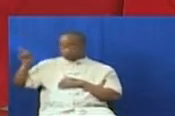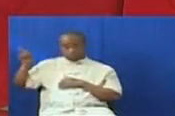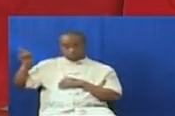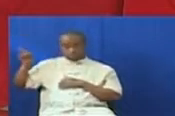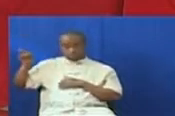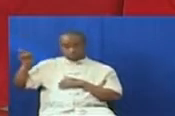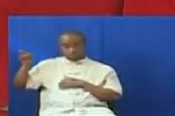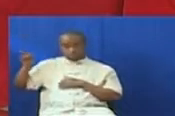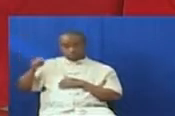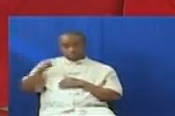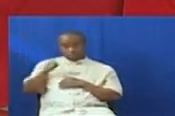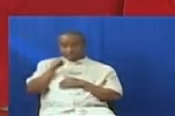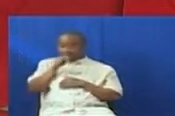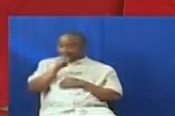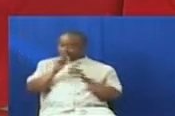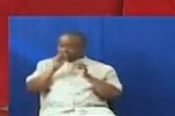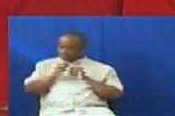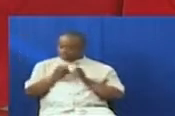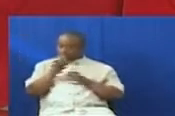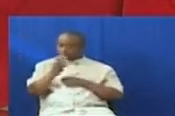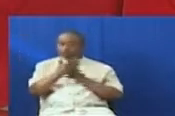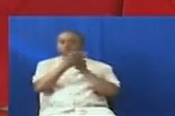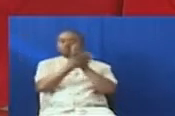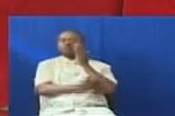basi iwe VAT exempted,